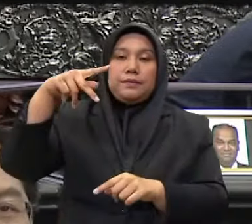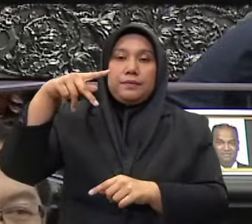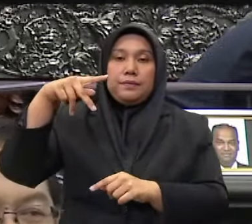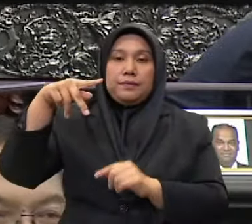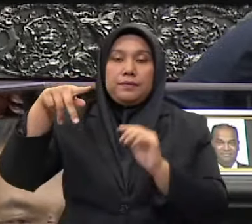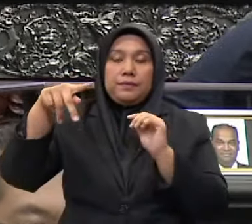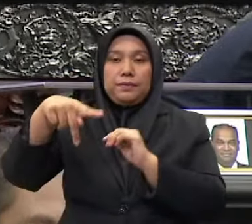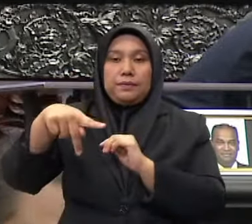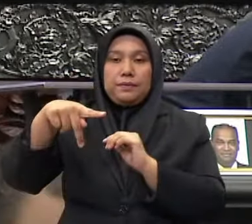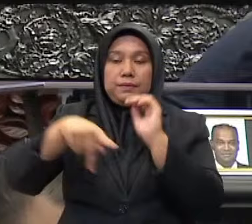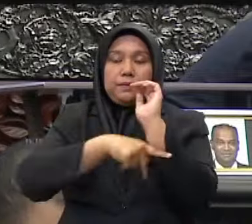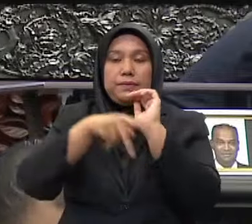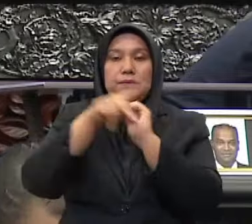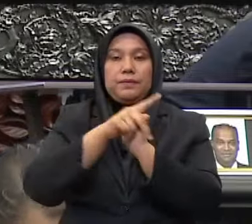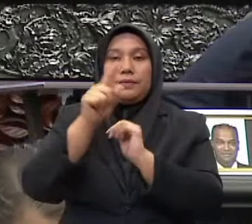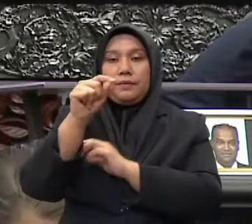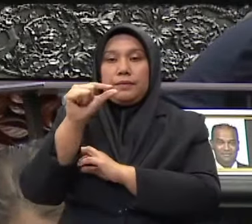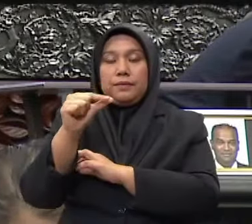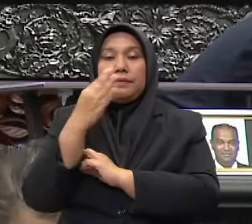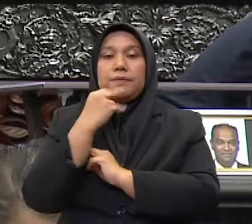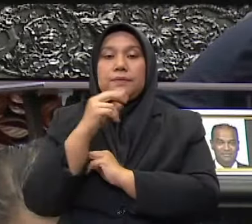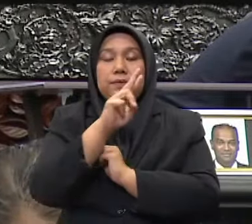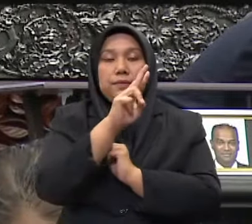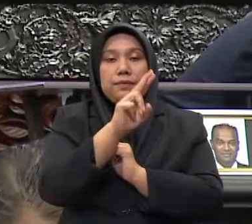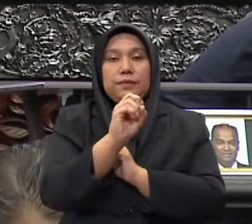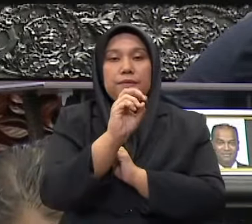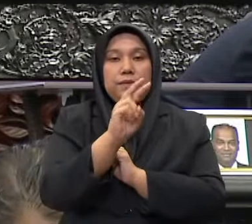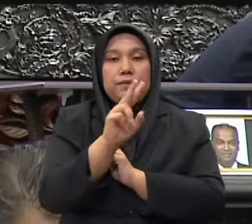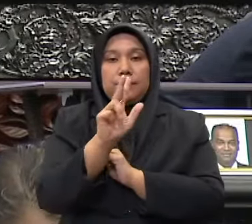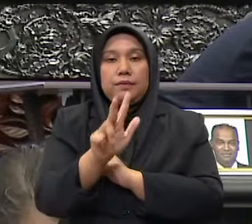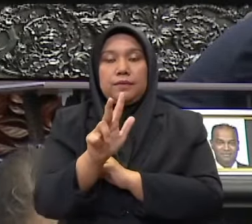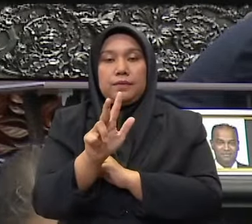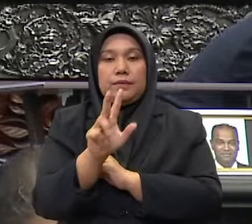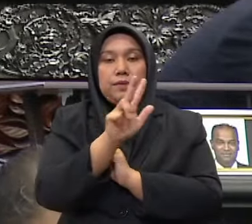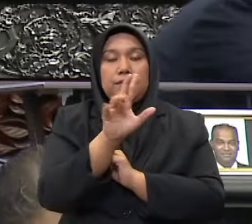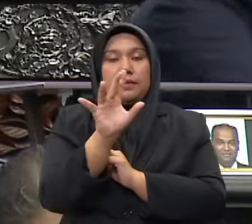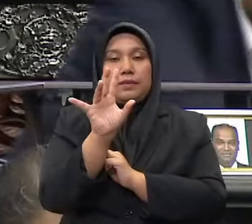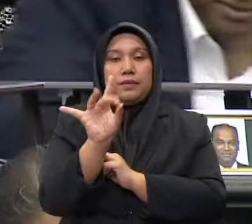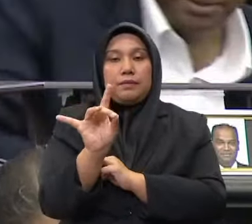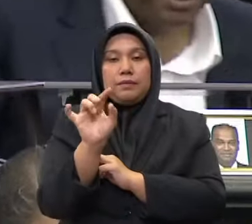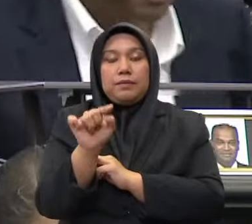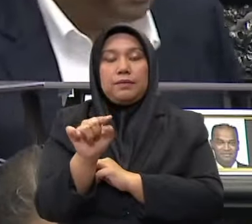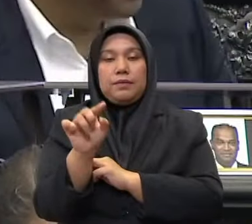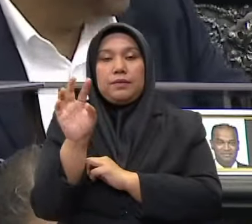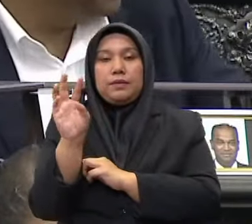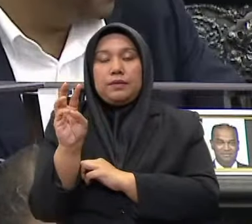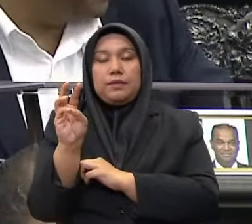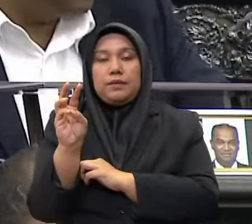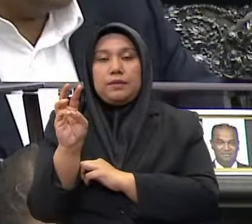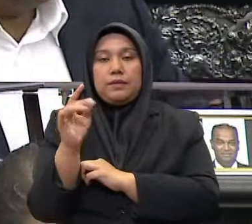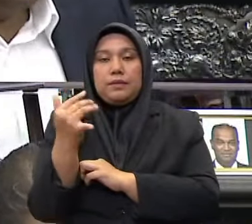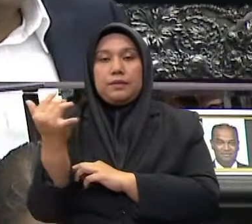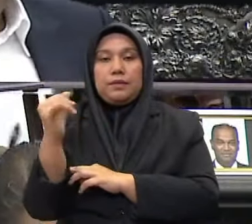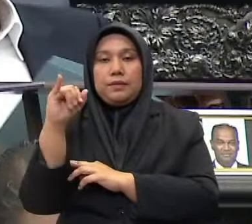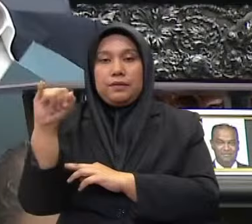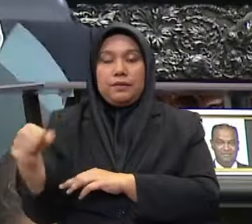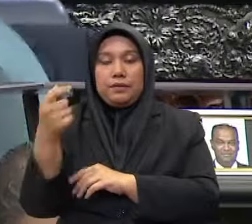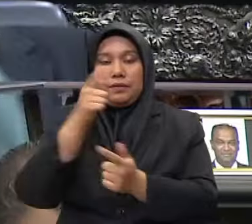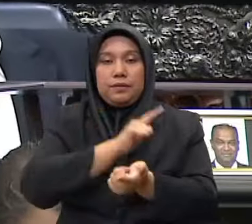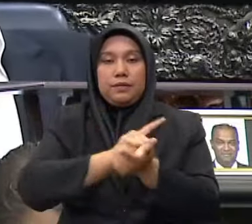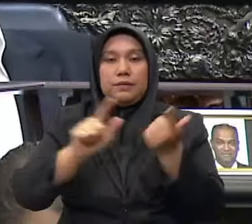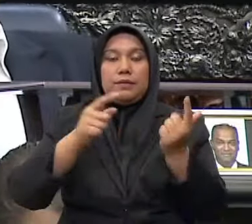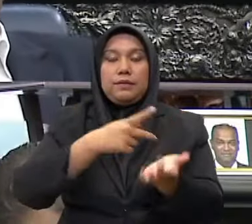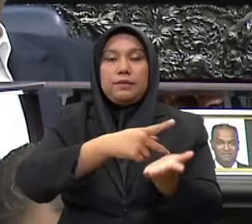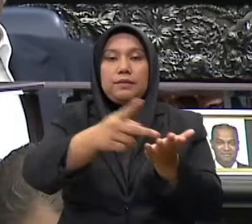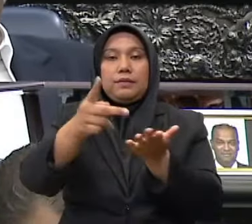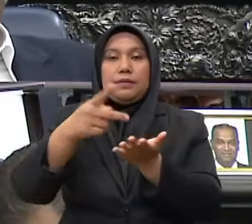tahun 2023 sebanyak 38.65 juta telah diluluskan untuk membiayai